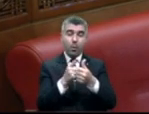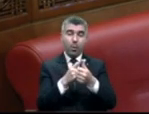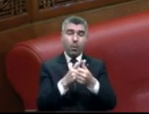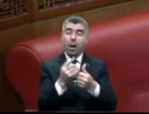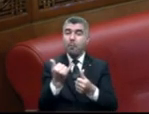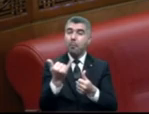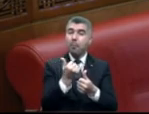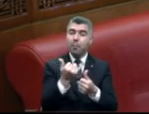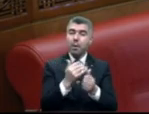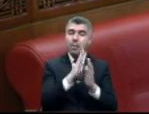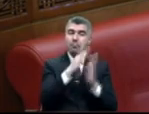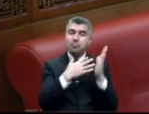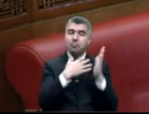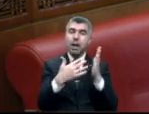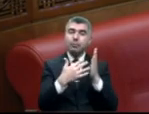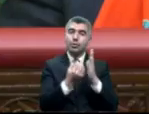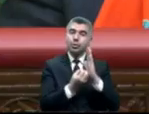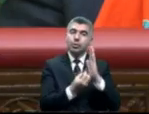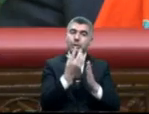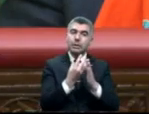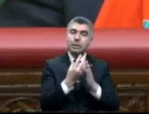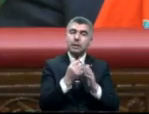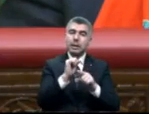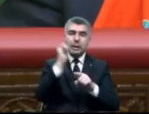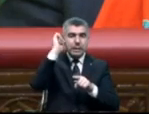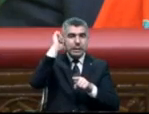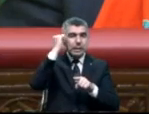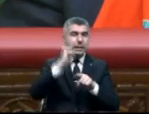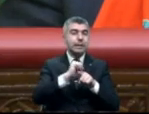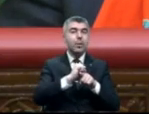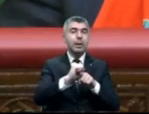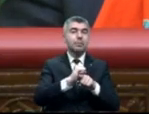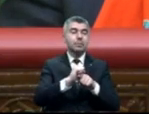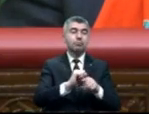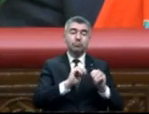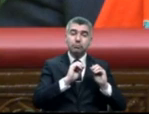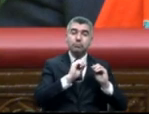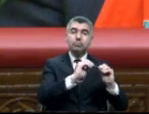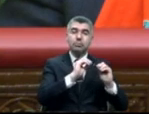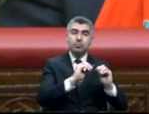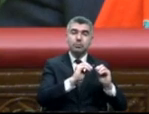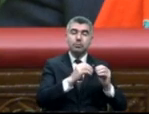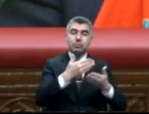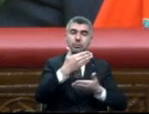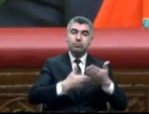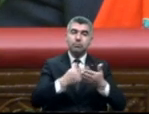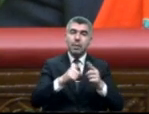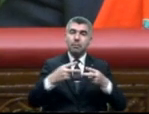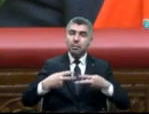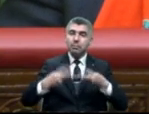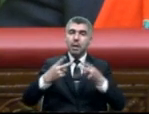تنزيل محاور خارطة الطريق الجديدة لتطوير التكوين المهني الذي تم تقديمها أمام النظر